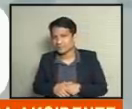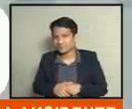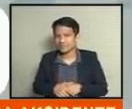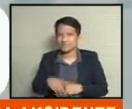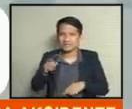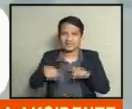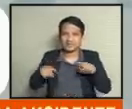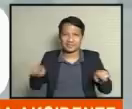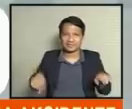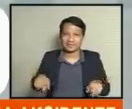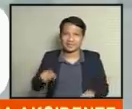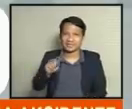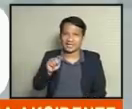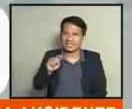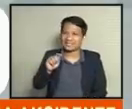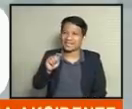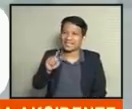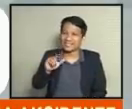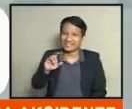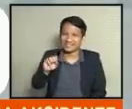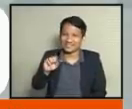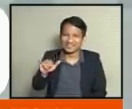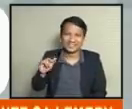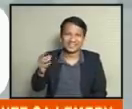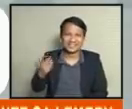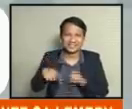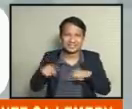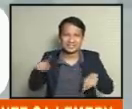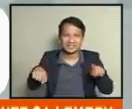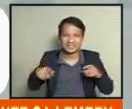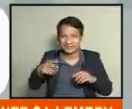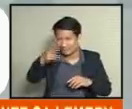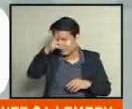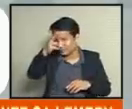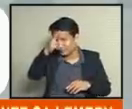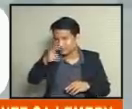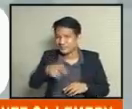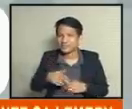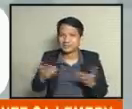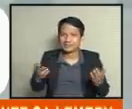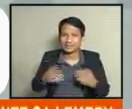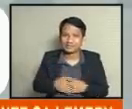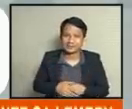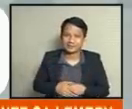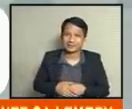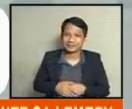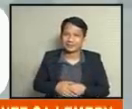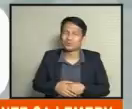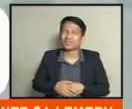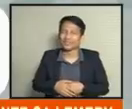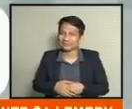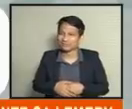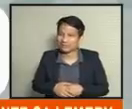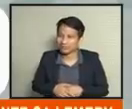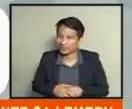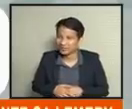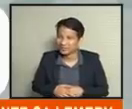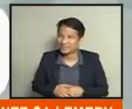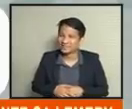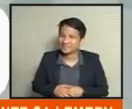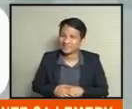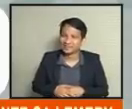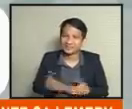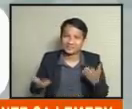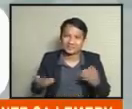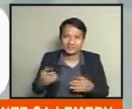Halo-halo po. May talisay po. May pula din po. Ah. Pero madalas natatalo siya? Opo. Ganun po